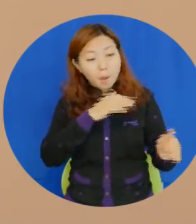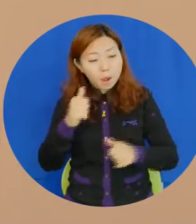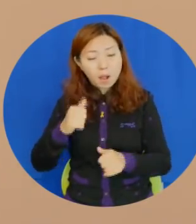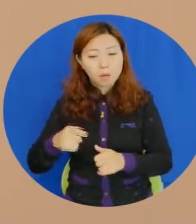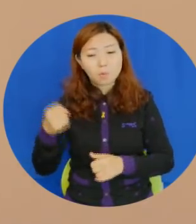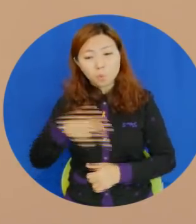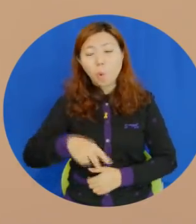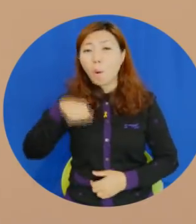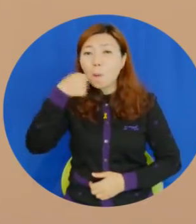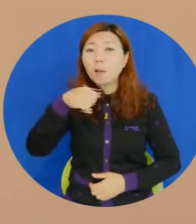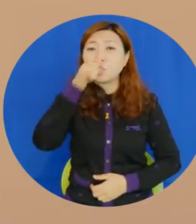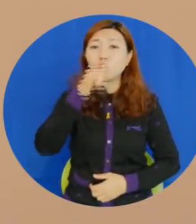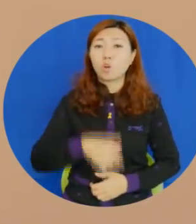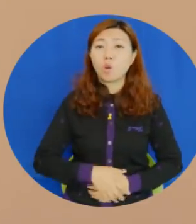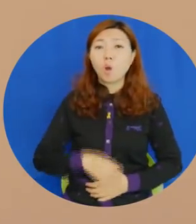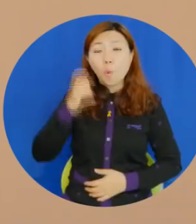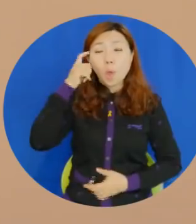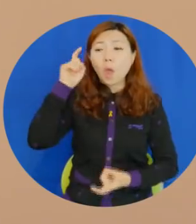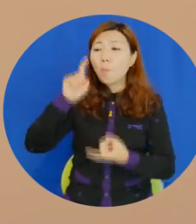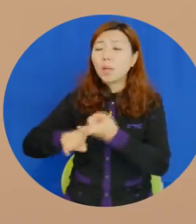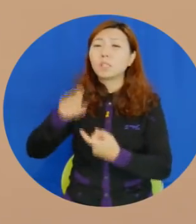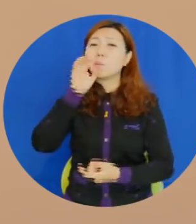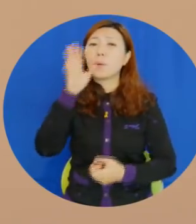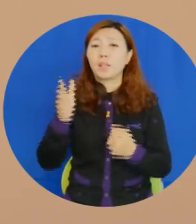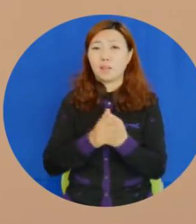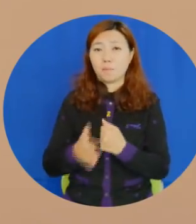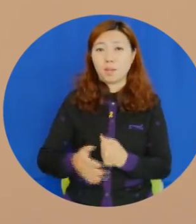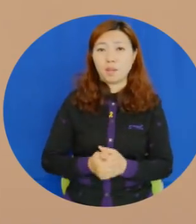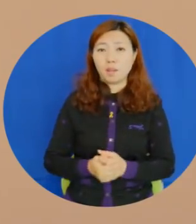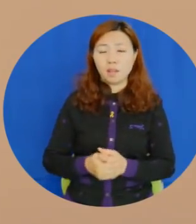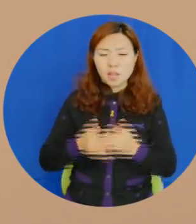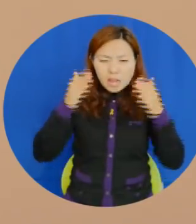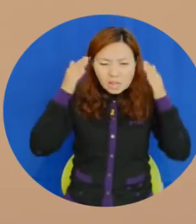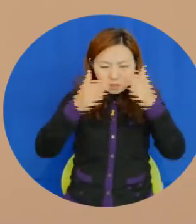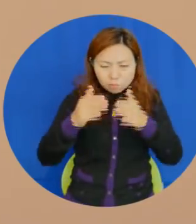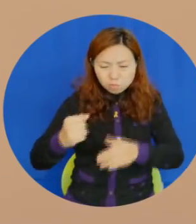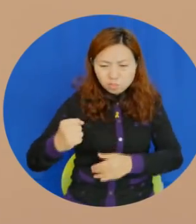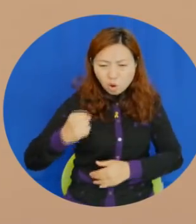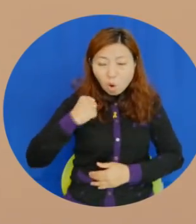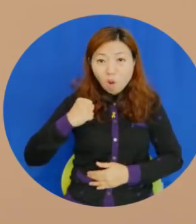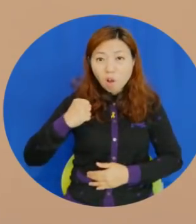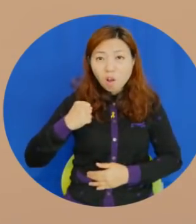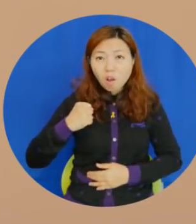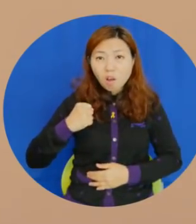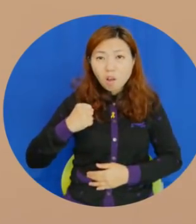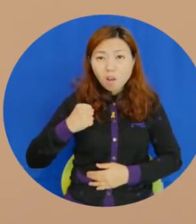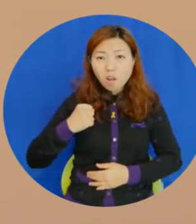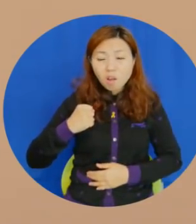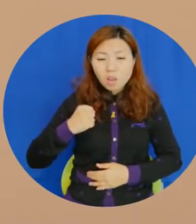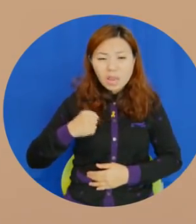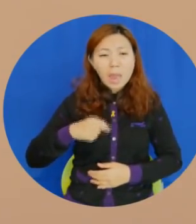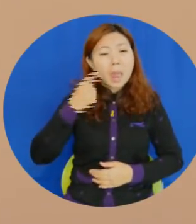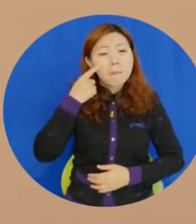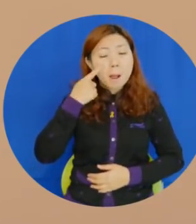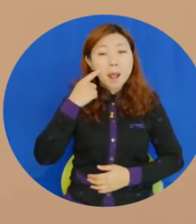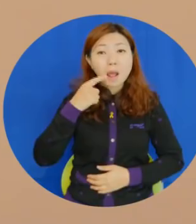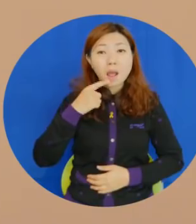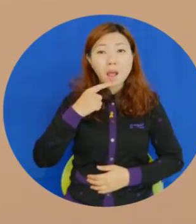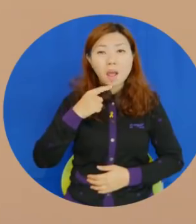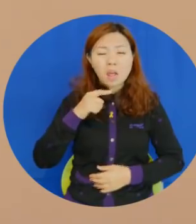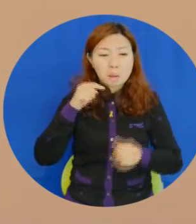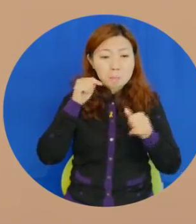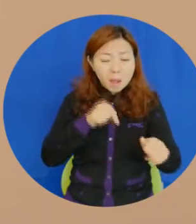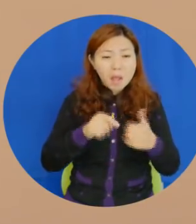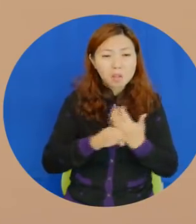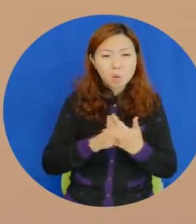뒤에 또 밥 먹으라고 그래도 또 가서 먹는다잖아. 아무 관심이 없으니까. 근데 그 집중력이라는 거는 집중하라고